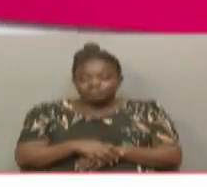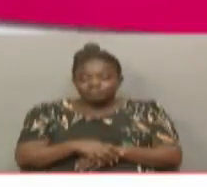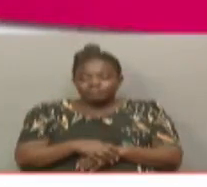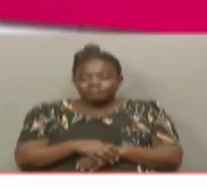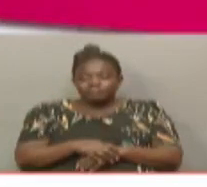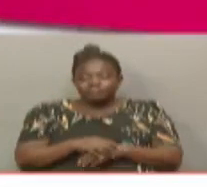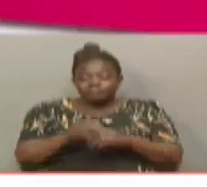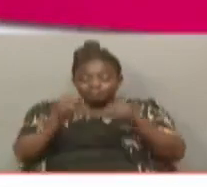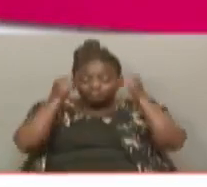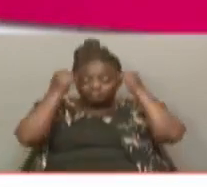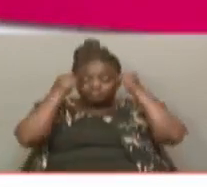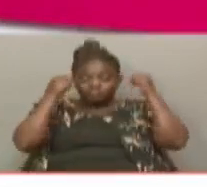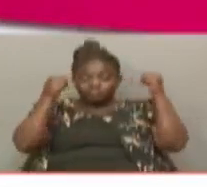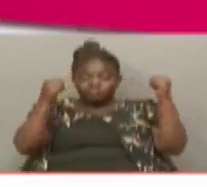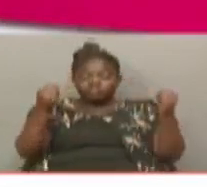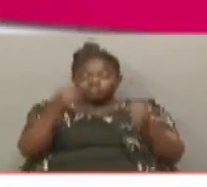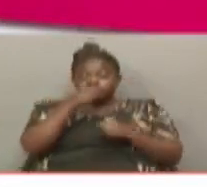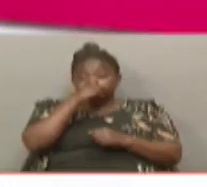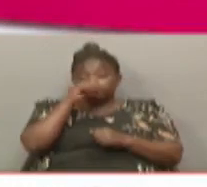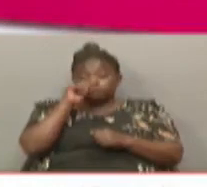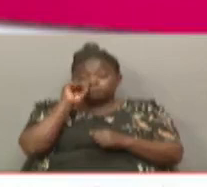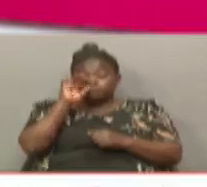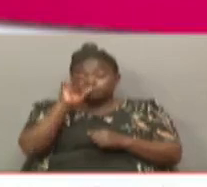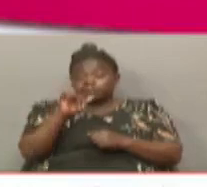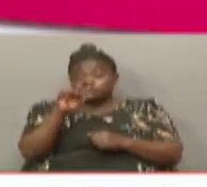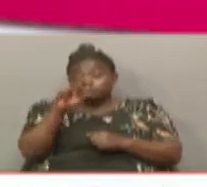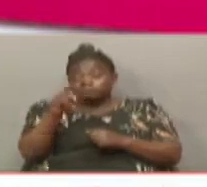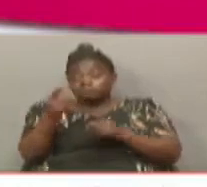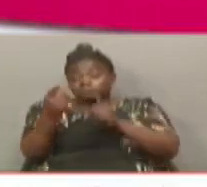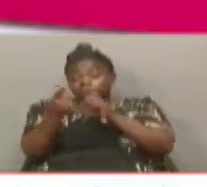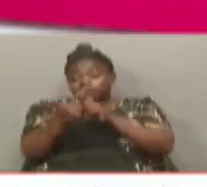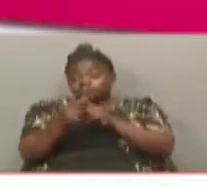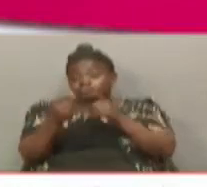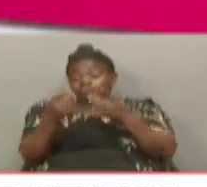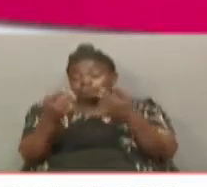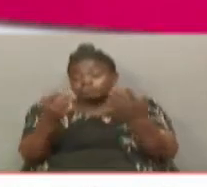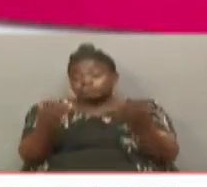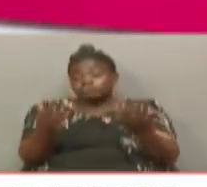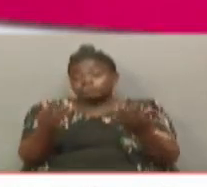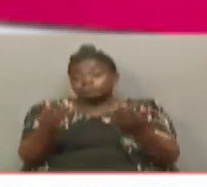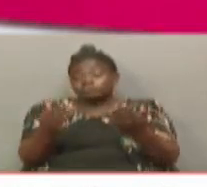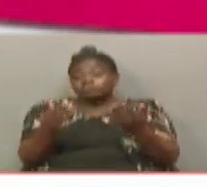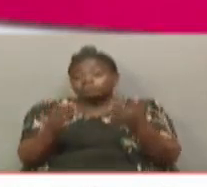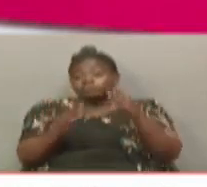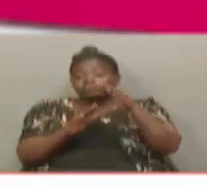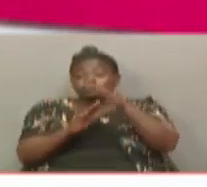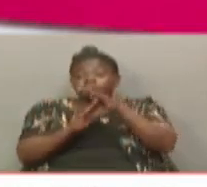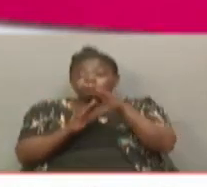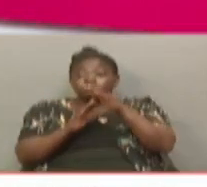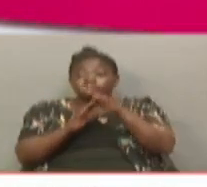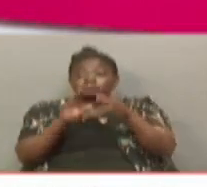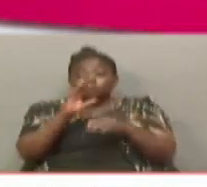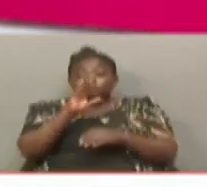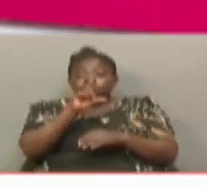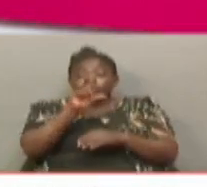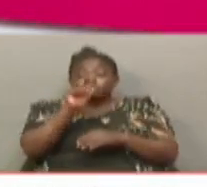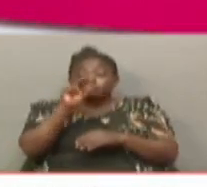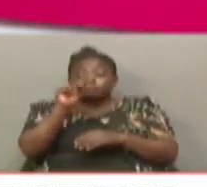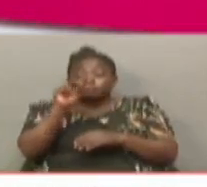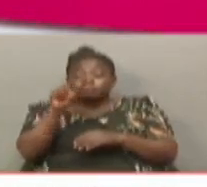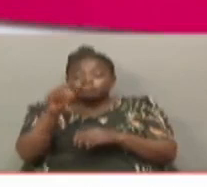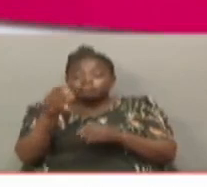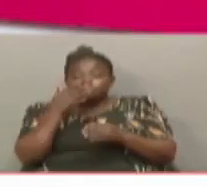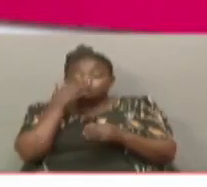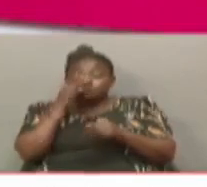Ate President Yoweri Kaguta Museveni asisinkanye abataka ab'obusolya n'abasuubizza ensimbi obukadde